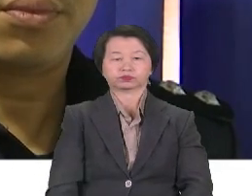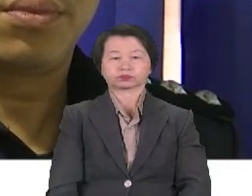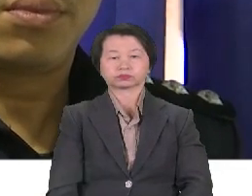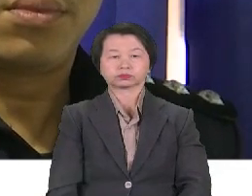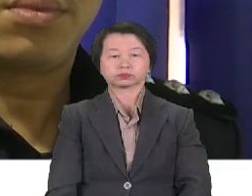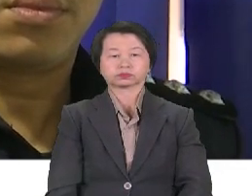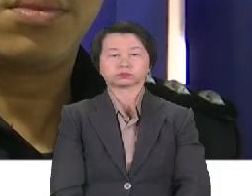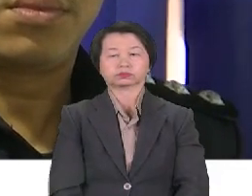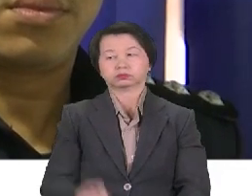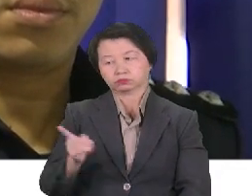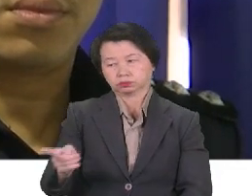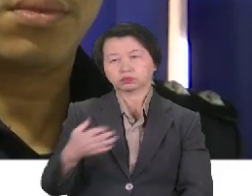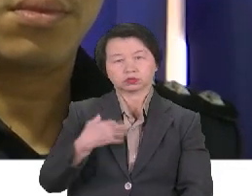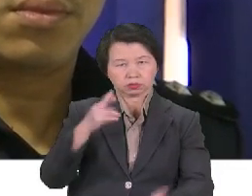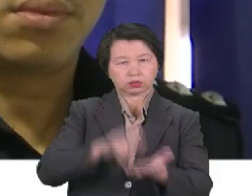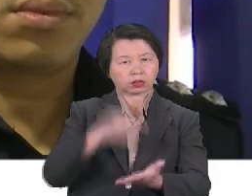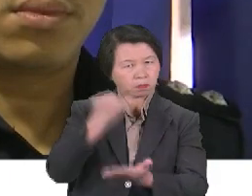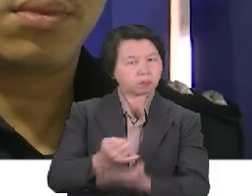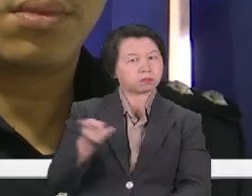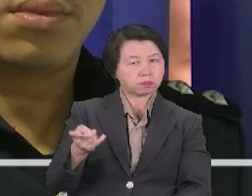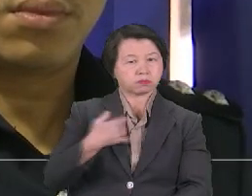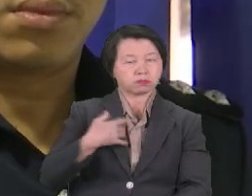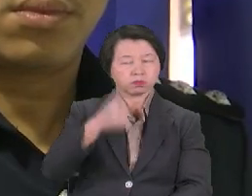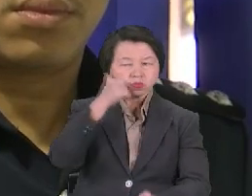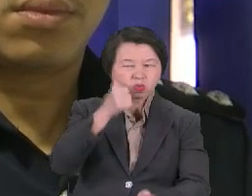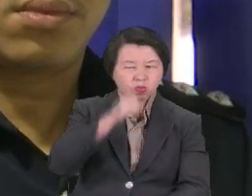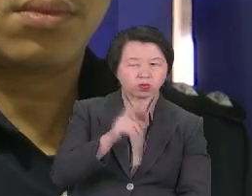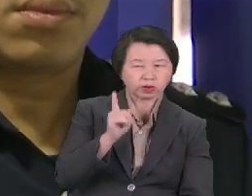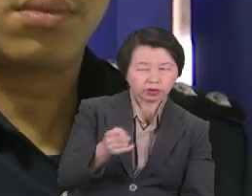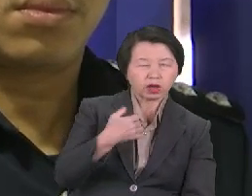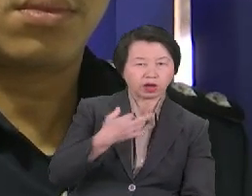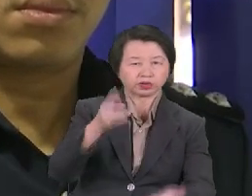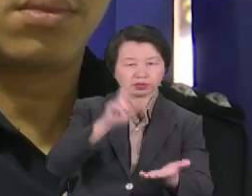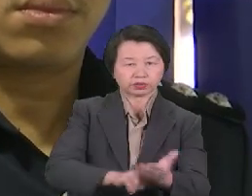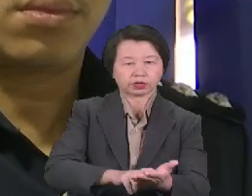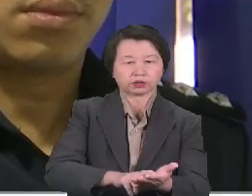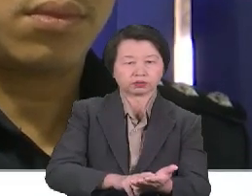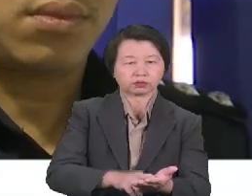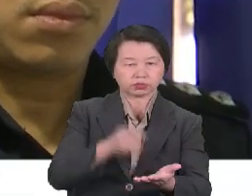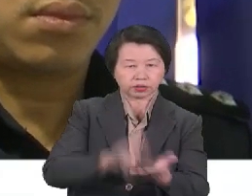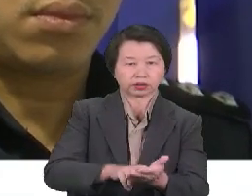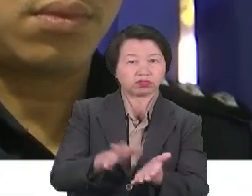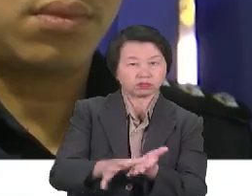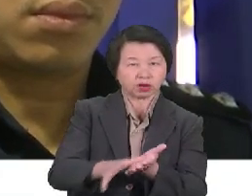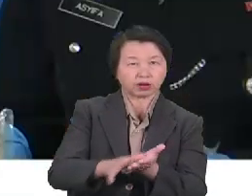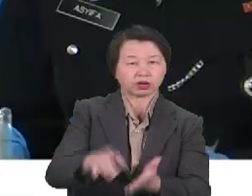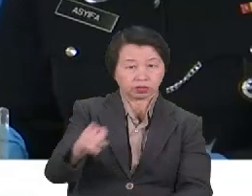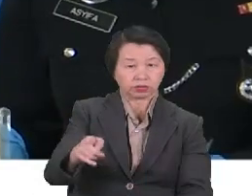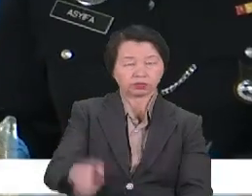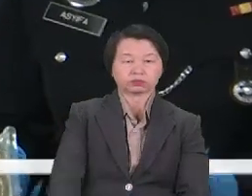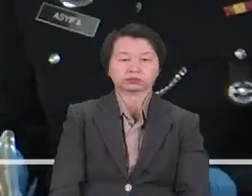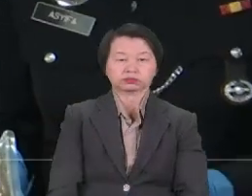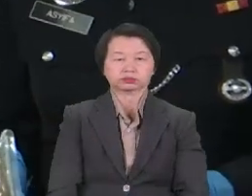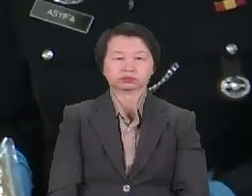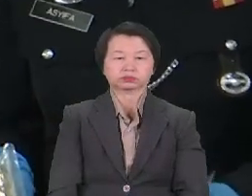1988unai rekod jenayah dan perempuan ini mempunyai rekod dadah rekod